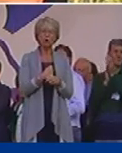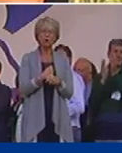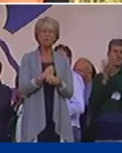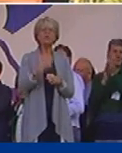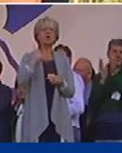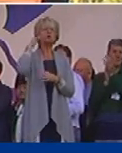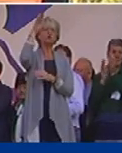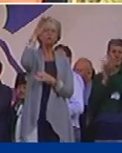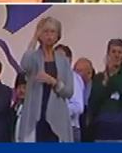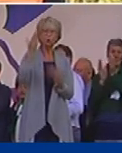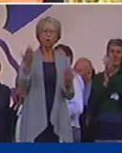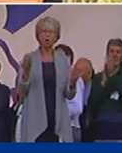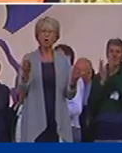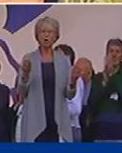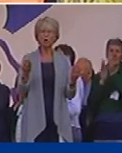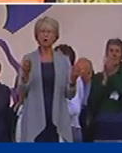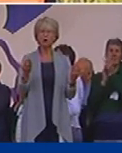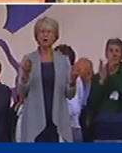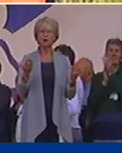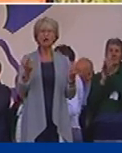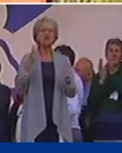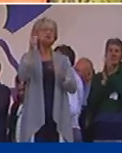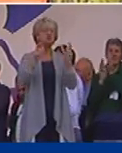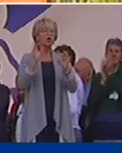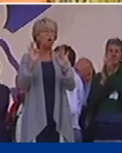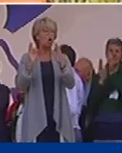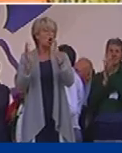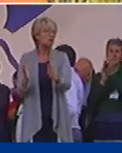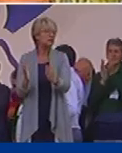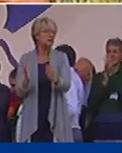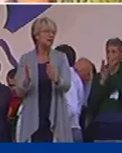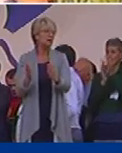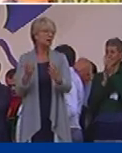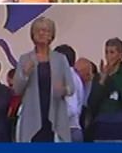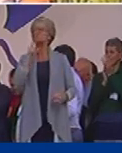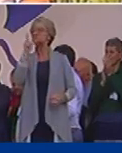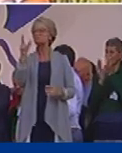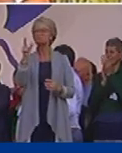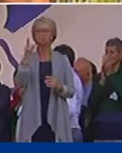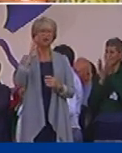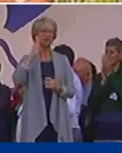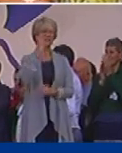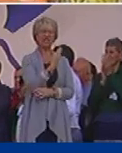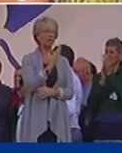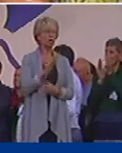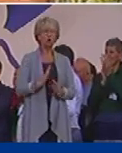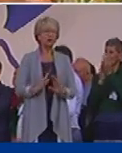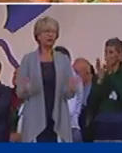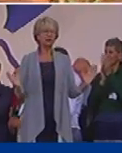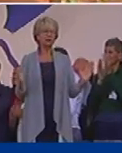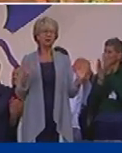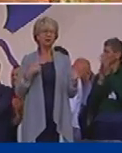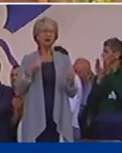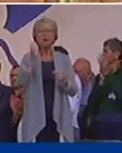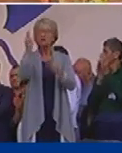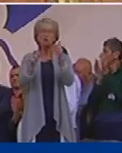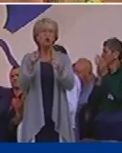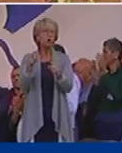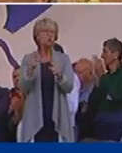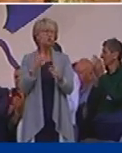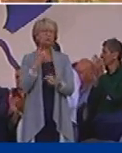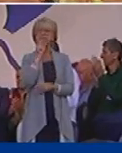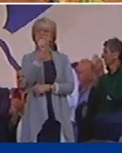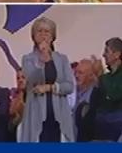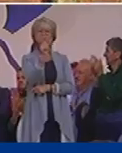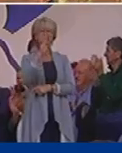il nostro futuro. Per gente così io ho solo un aggettivo, traditore. Per gente così io ho solo un